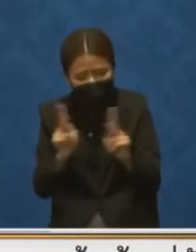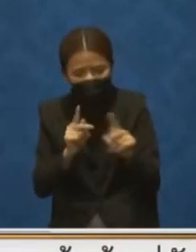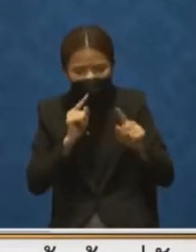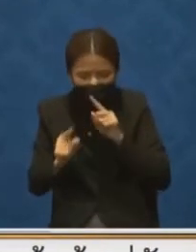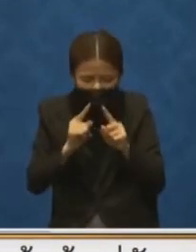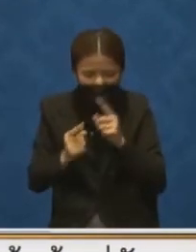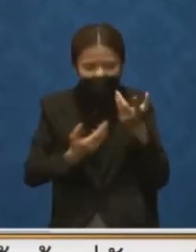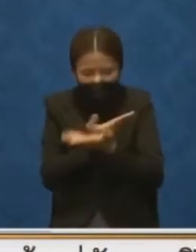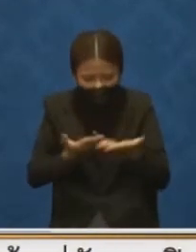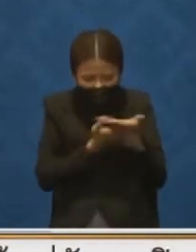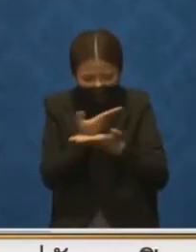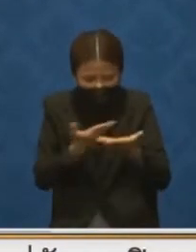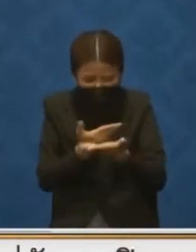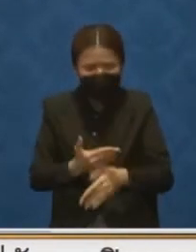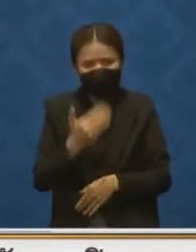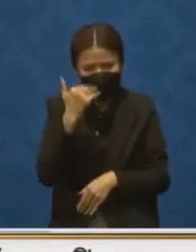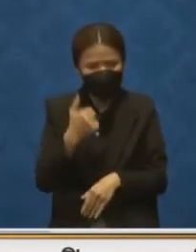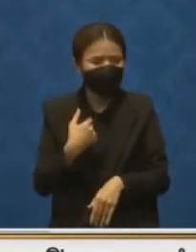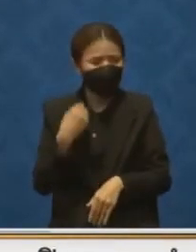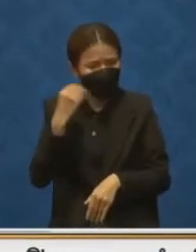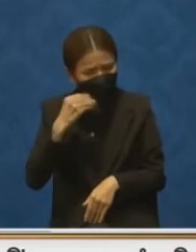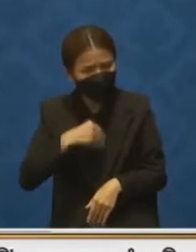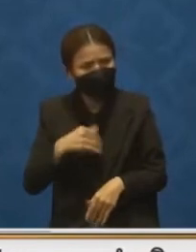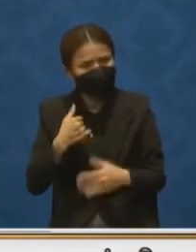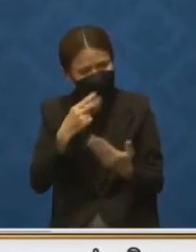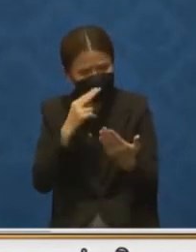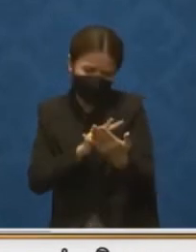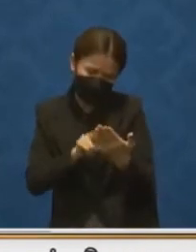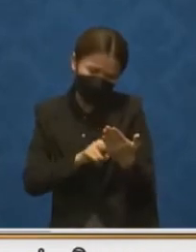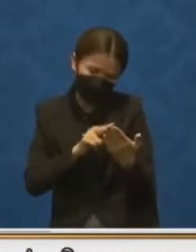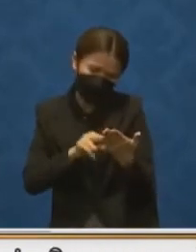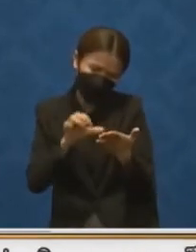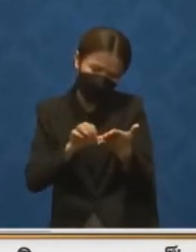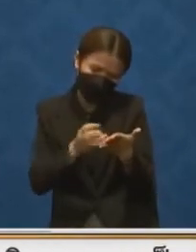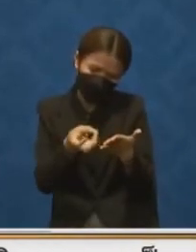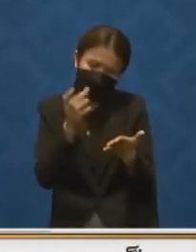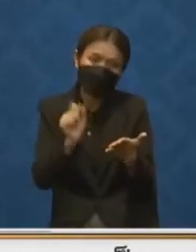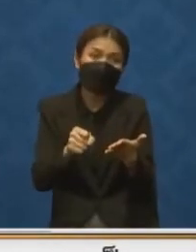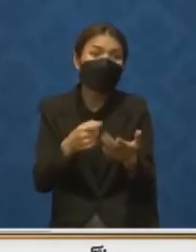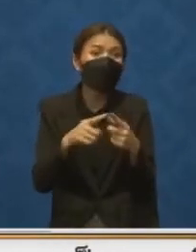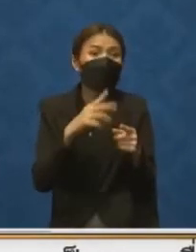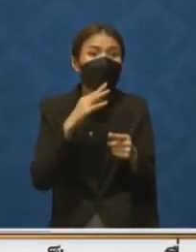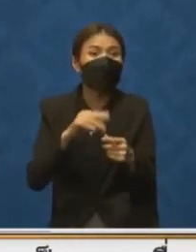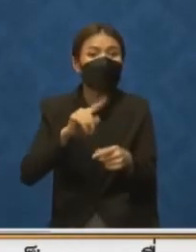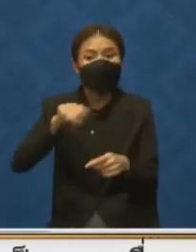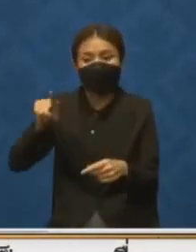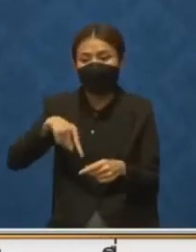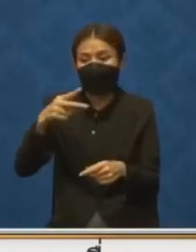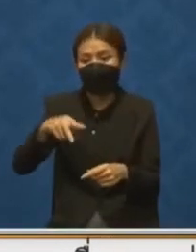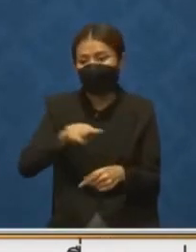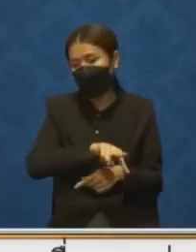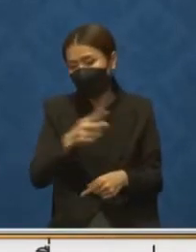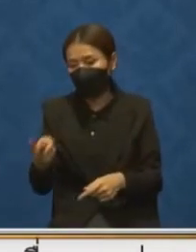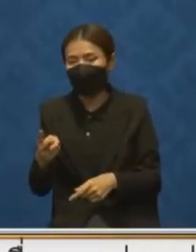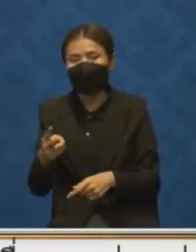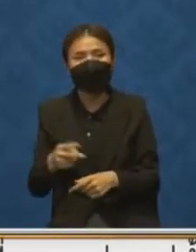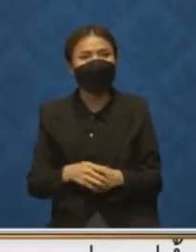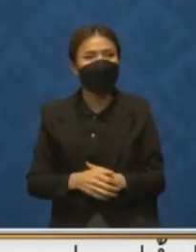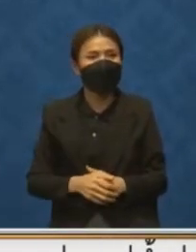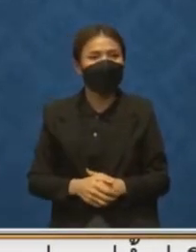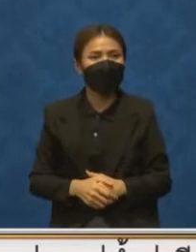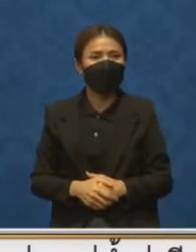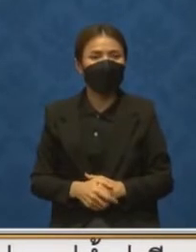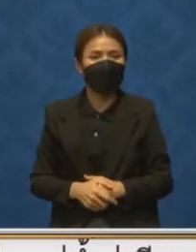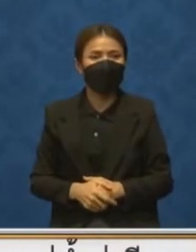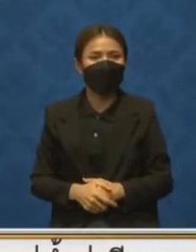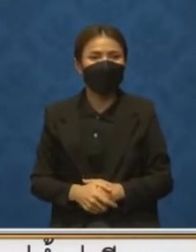ดูแล้วมัอาจจะเหมือนกไม่ได้เปลี่ยนอะไรมากแต่จิๆแล้วถ้าแกรเป็ภาารกฤษนิยงคงทาบดี เพรท่ก็เก